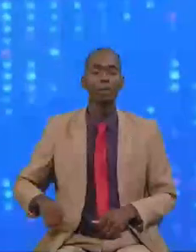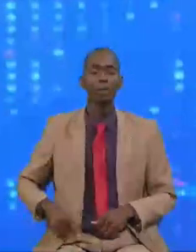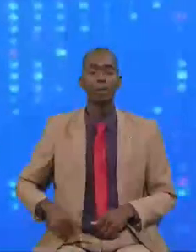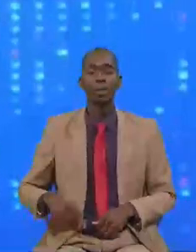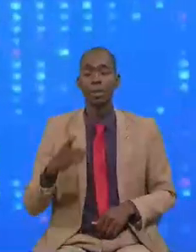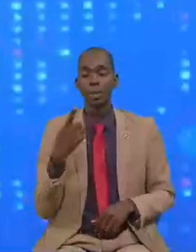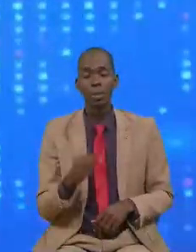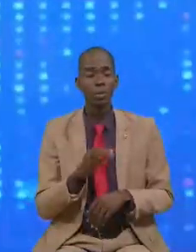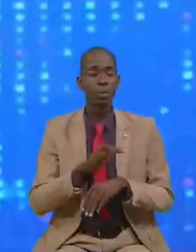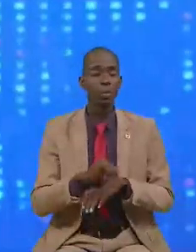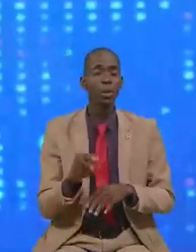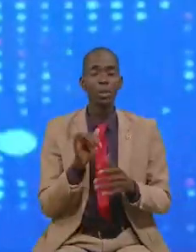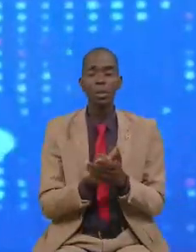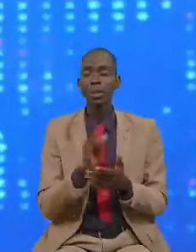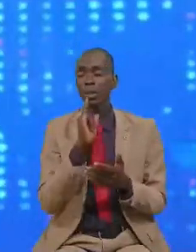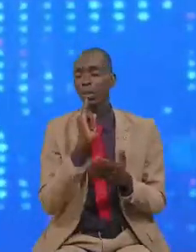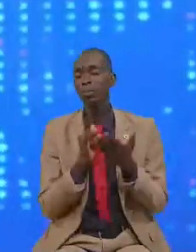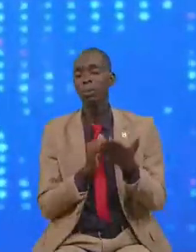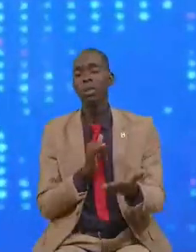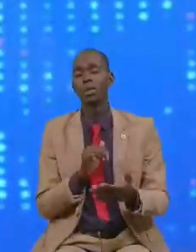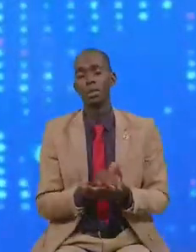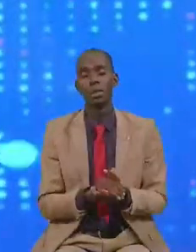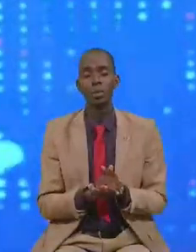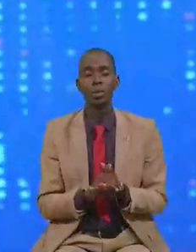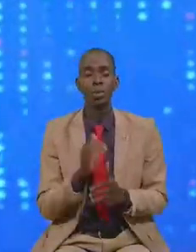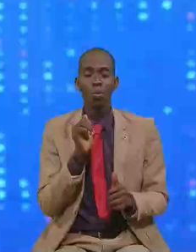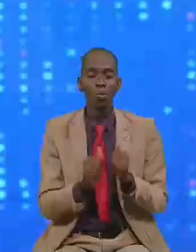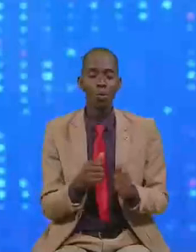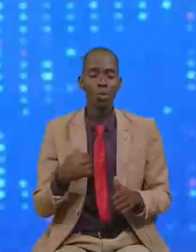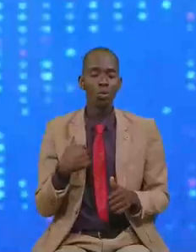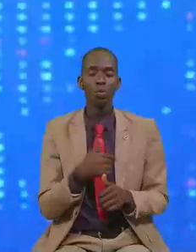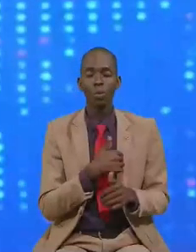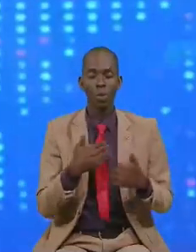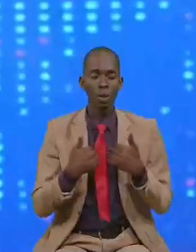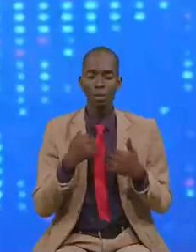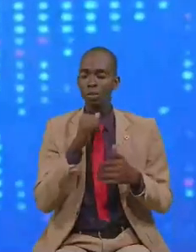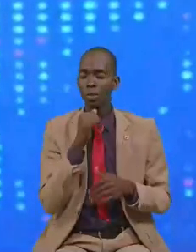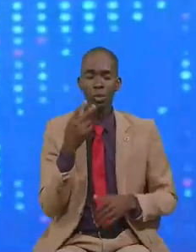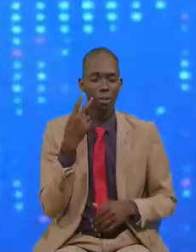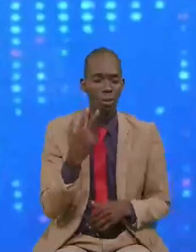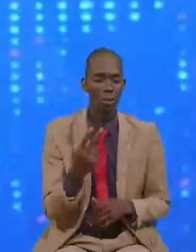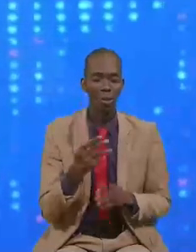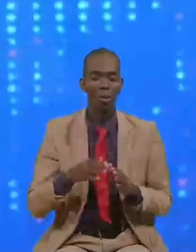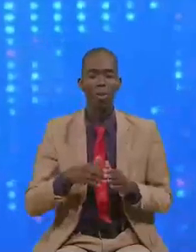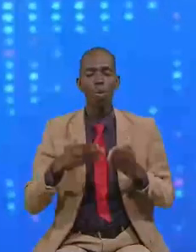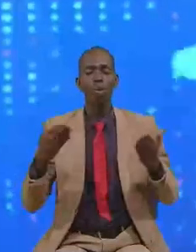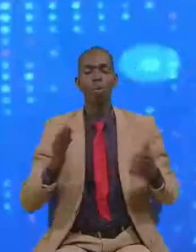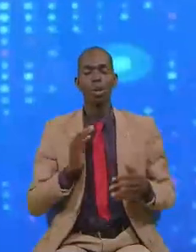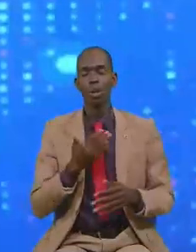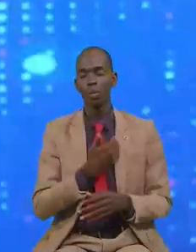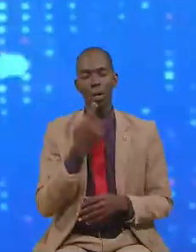Seigneur, le ministère qui est là, que nous n'avons pas encore vu, ouvre nos yeux pour le